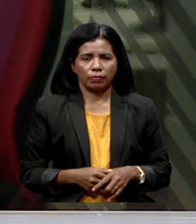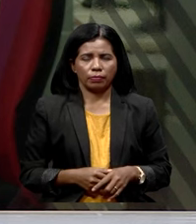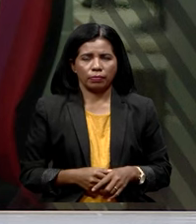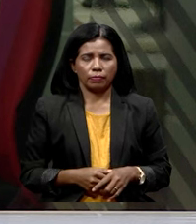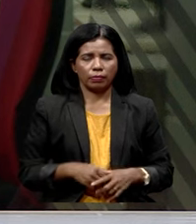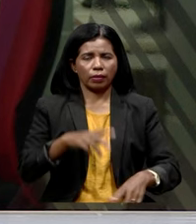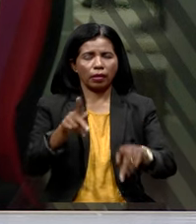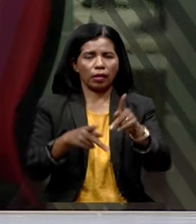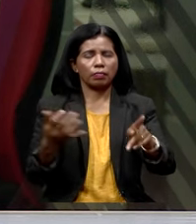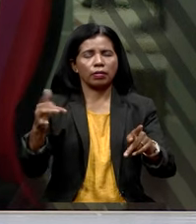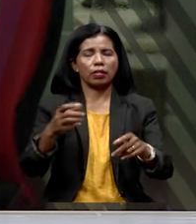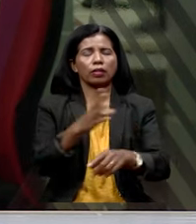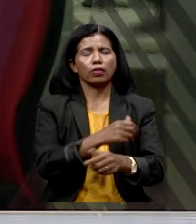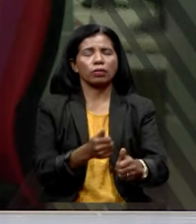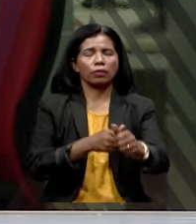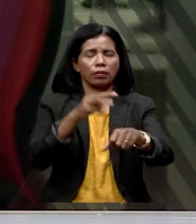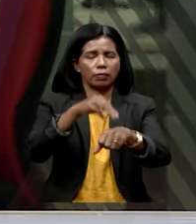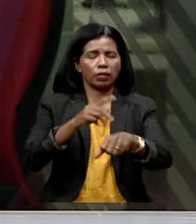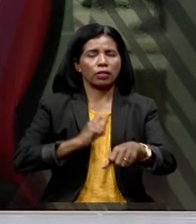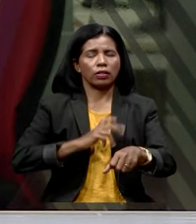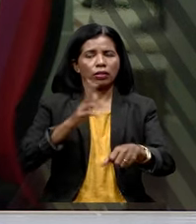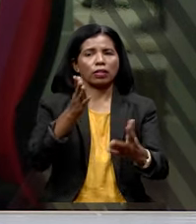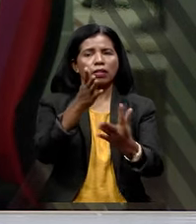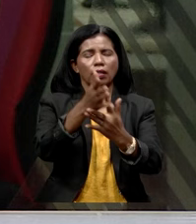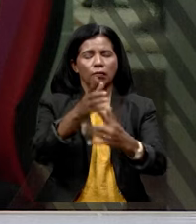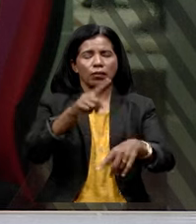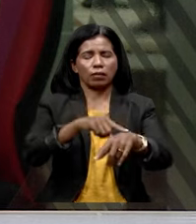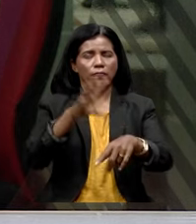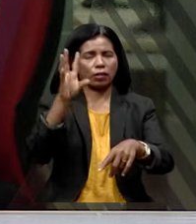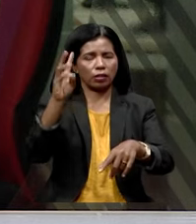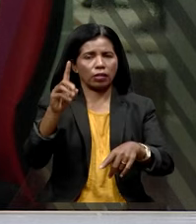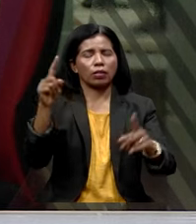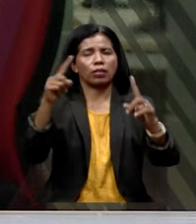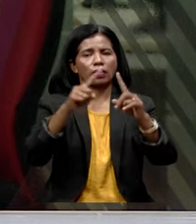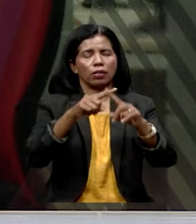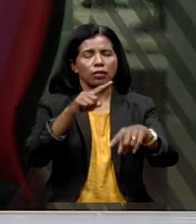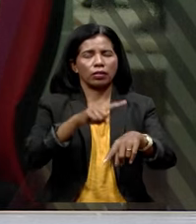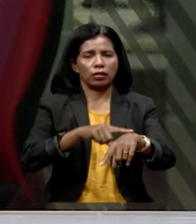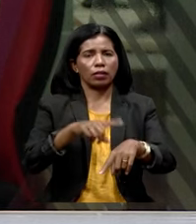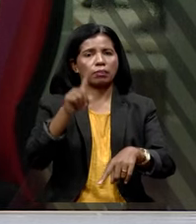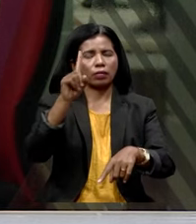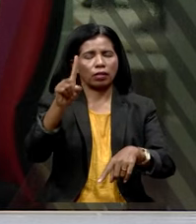Peregrinu sira nebeatu tuir misa ya Tasi-Tolu se tama hahu tuku nenda der to'o tuku ida meudia.